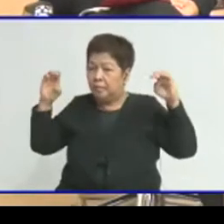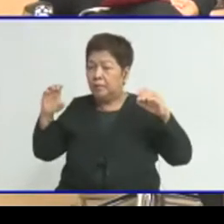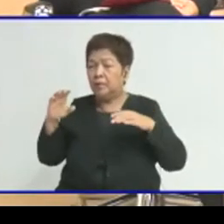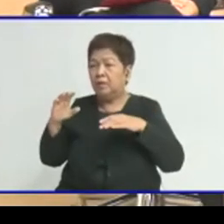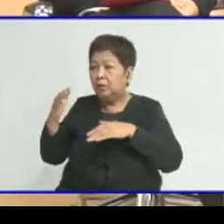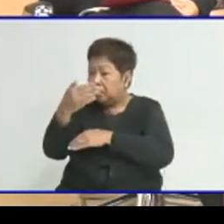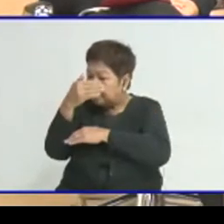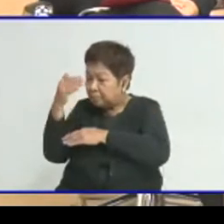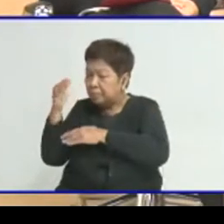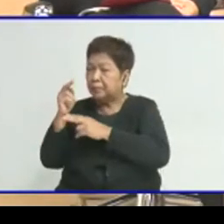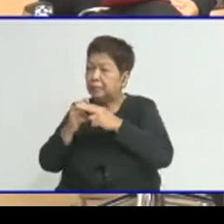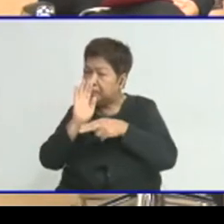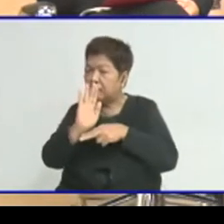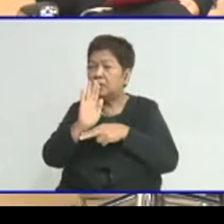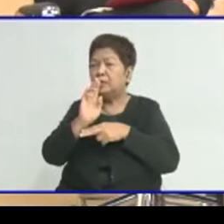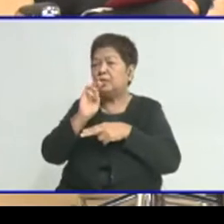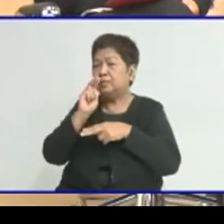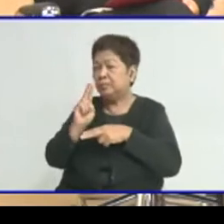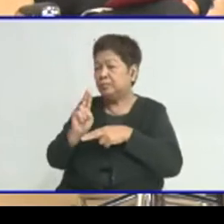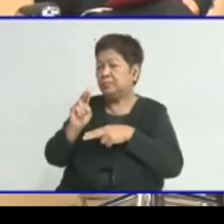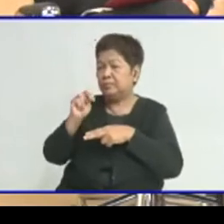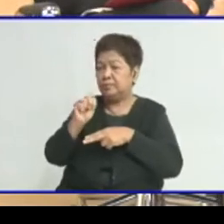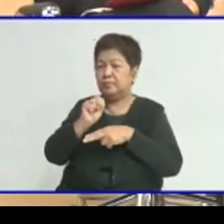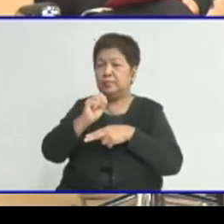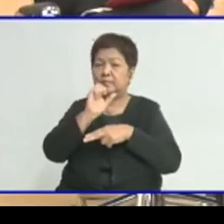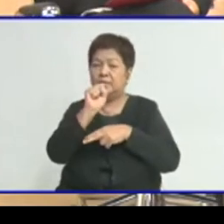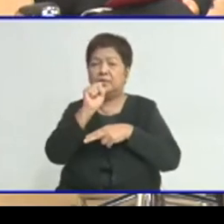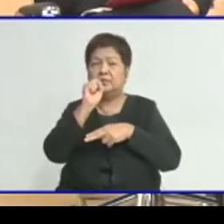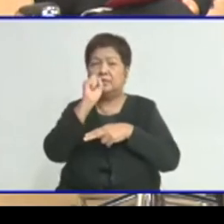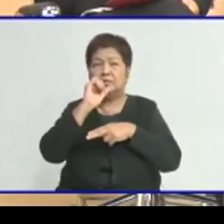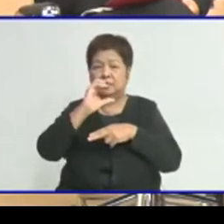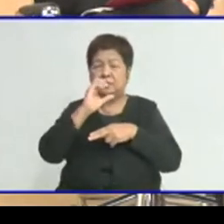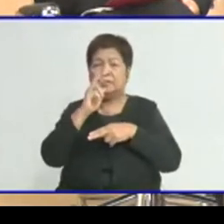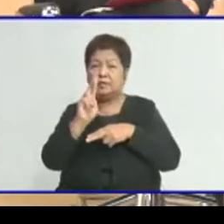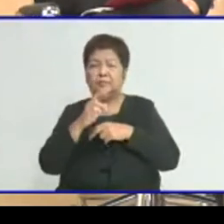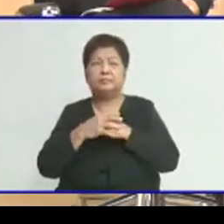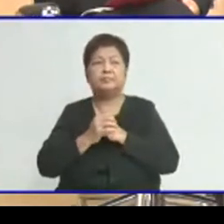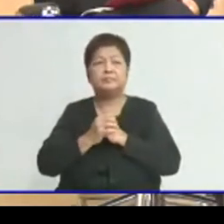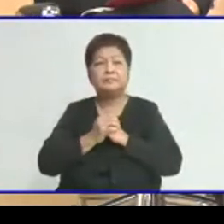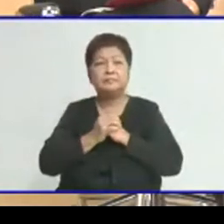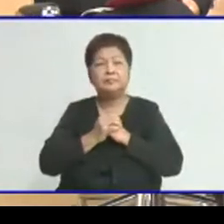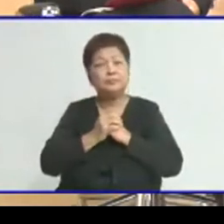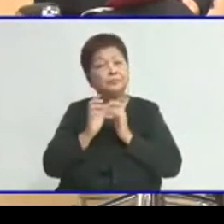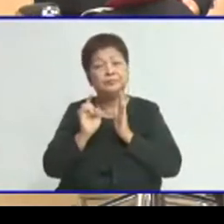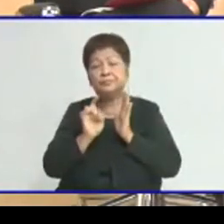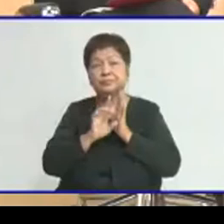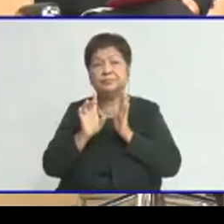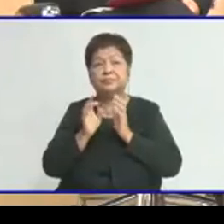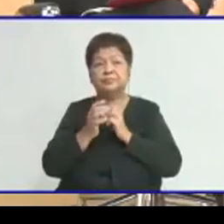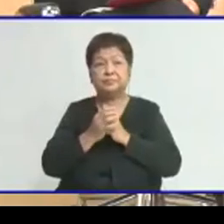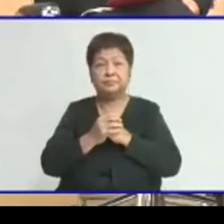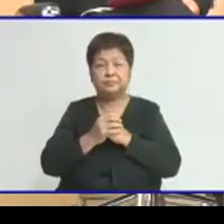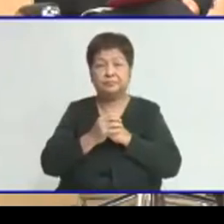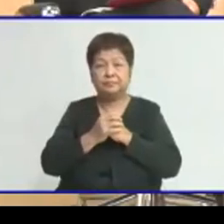าติ Associate Refugee Status Determination Officer the United Nations High Commissioner for Refugees สุดท้ายนะคะที่คุยกับเราอีกท่